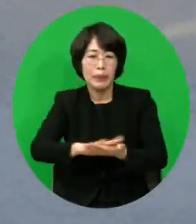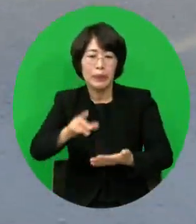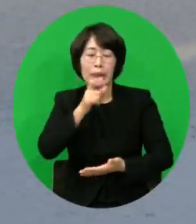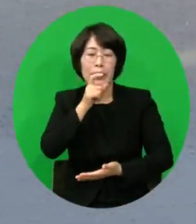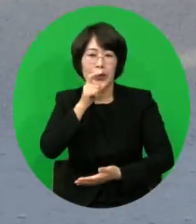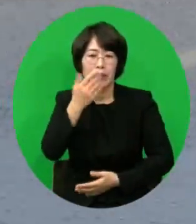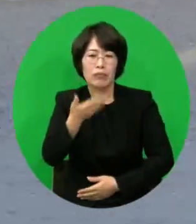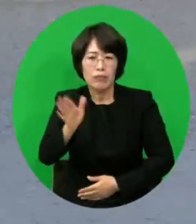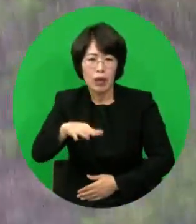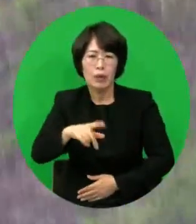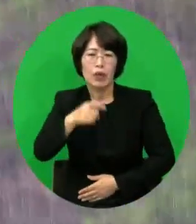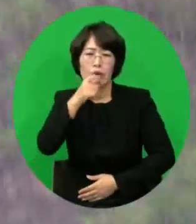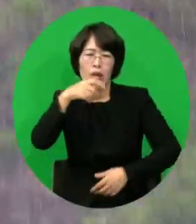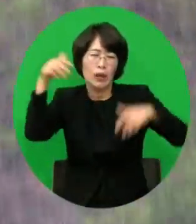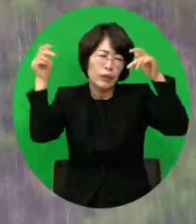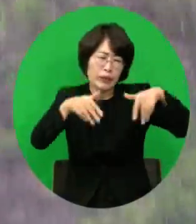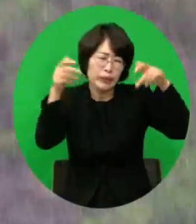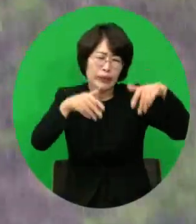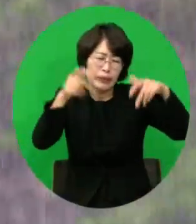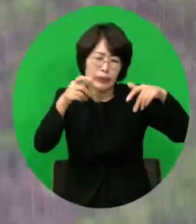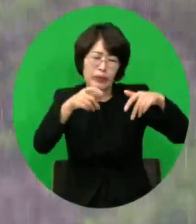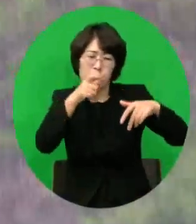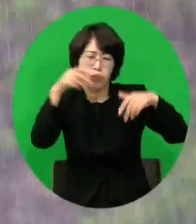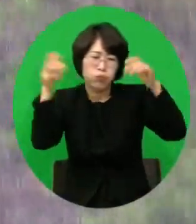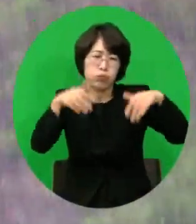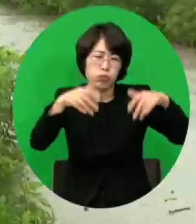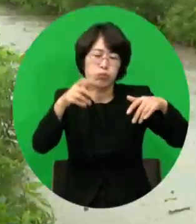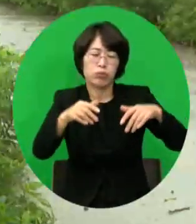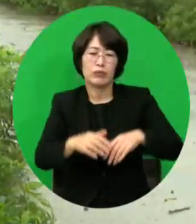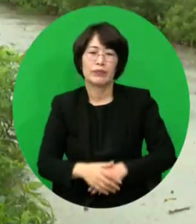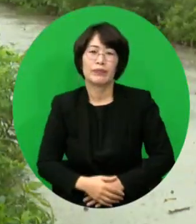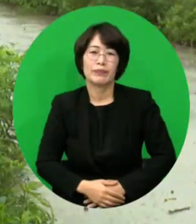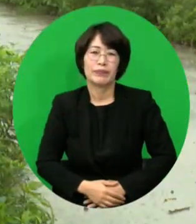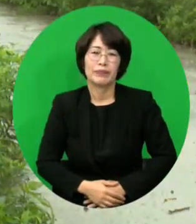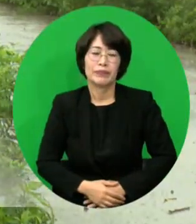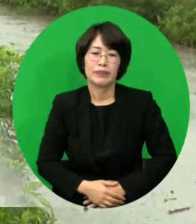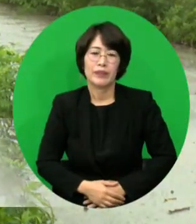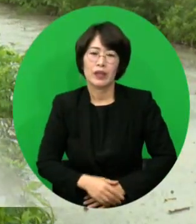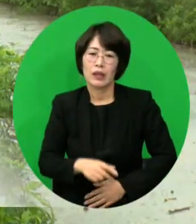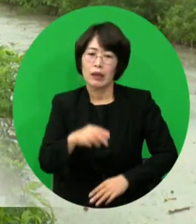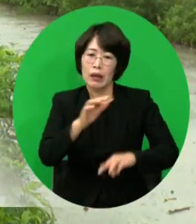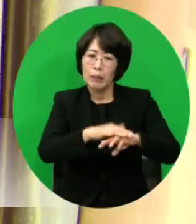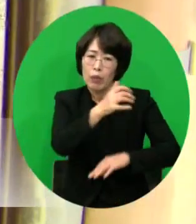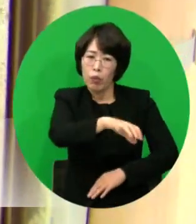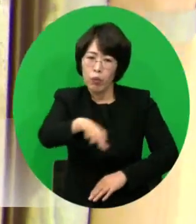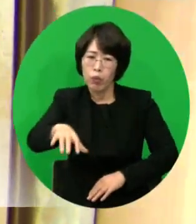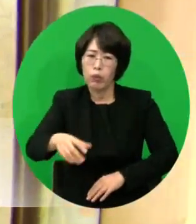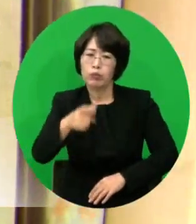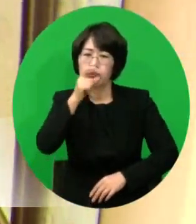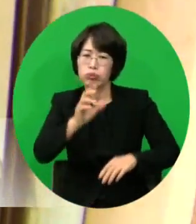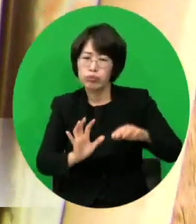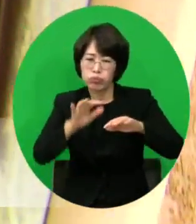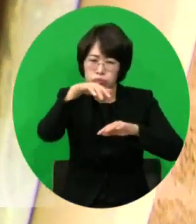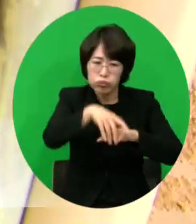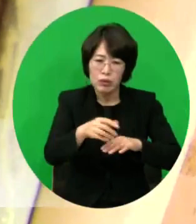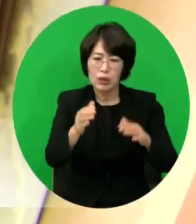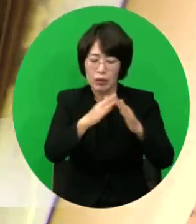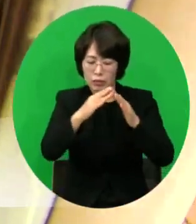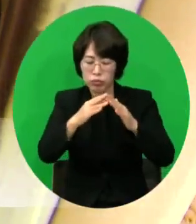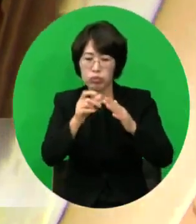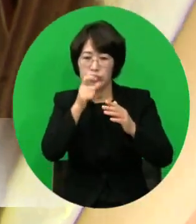이번엔 긴 장마가 이어지면서 물폭탄이 쏟아졌습니다. 농경지가 물에 잠기고 주택 침수